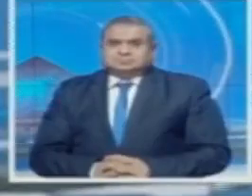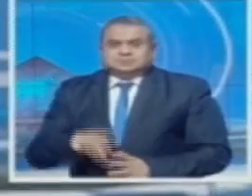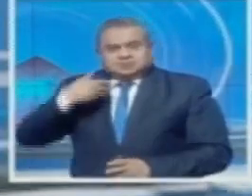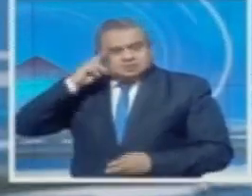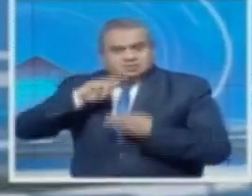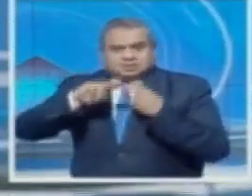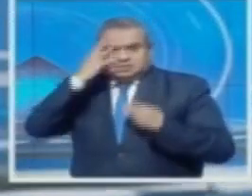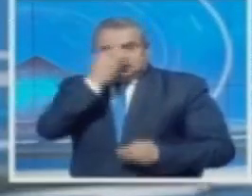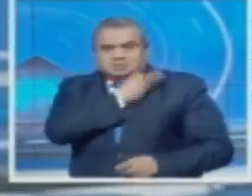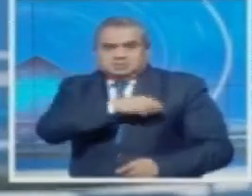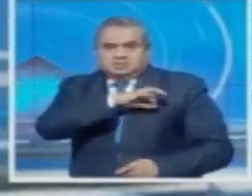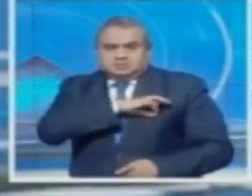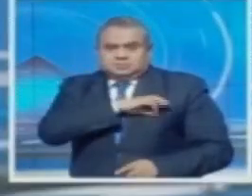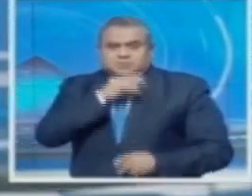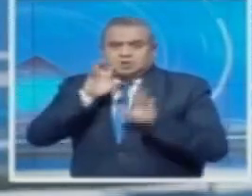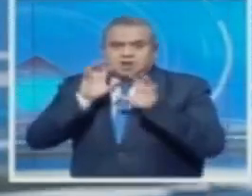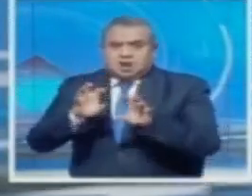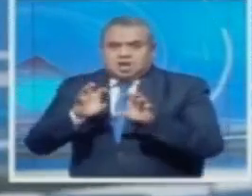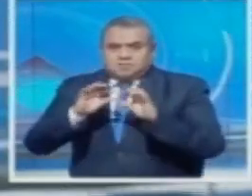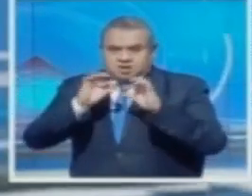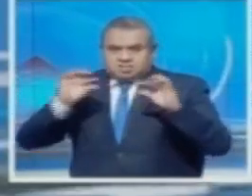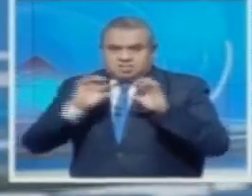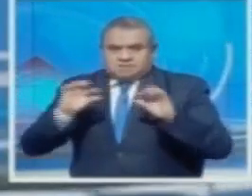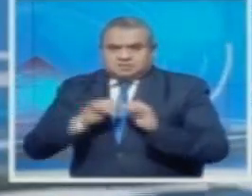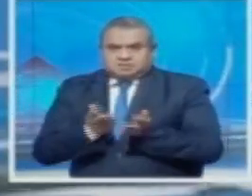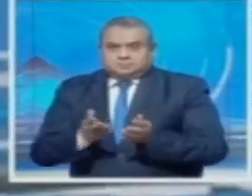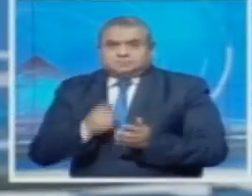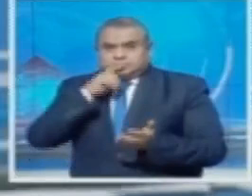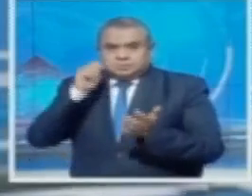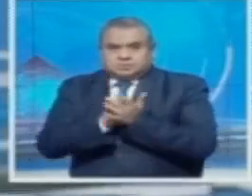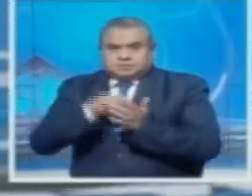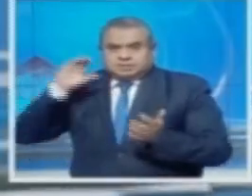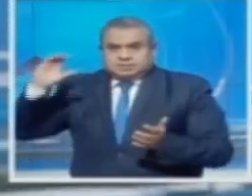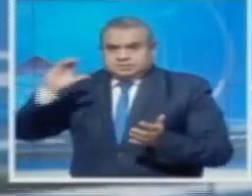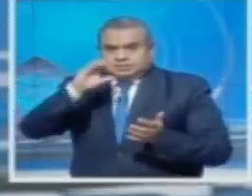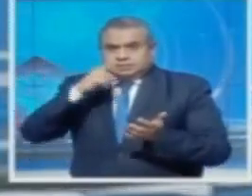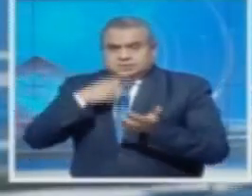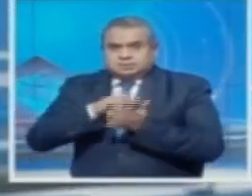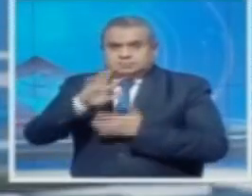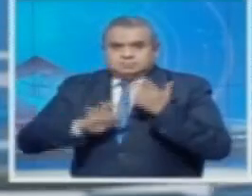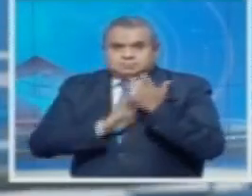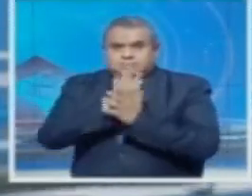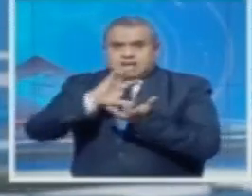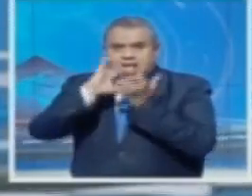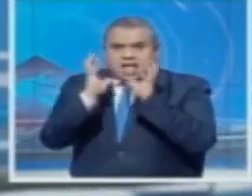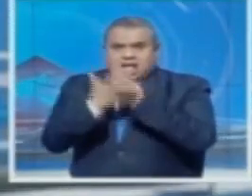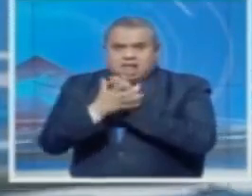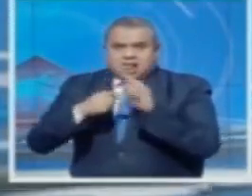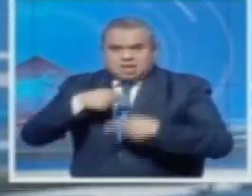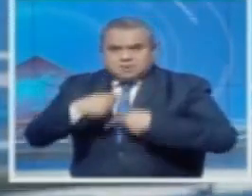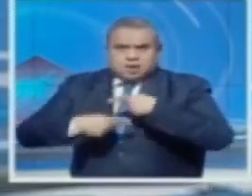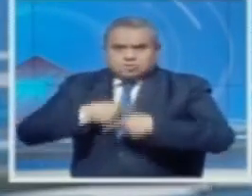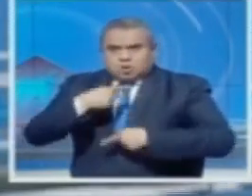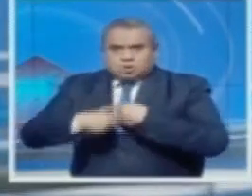السادة والسادة، إلى تفاصيل نشرة الأخبار. أكد الرئيس عبد الفتاح السيسي أن الأزمات العالمية